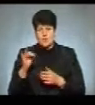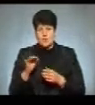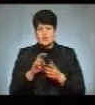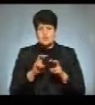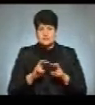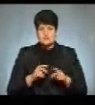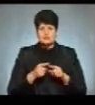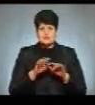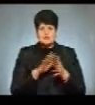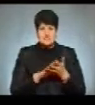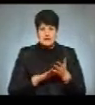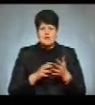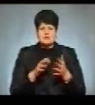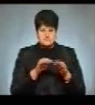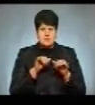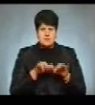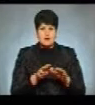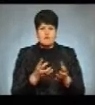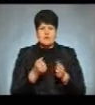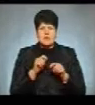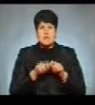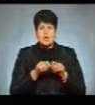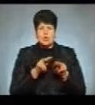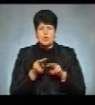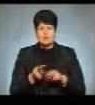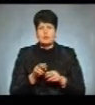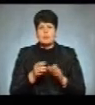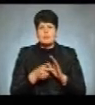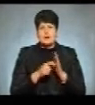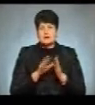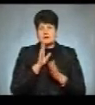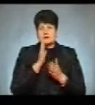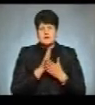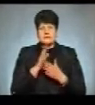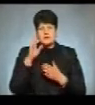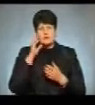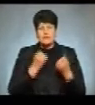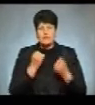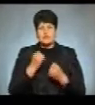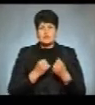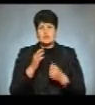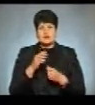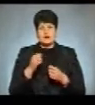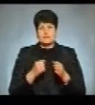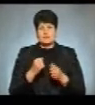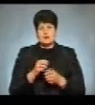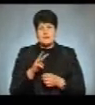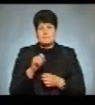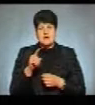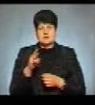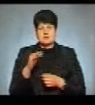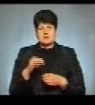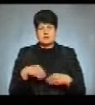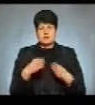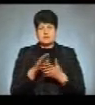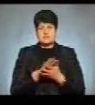щоб взяли цю справу на контроль. У палаті дівчини також її хлопець, водій автомобіля Мазди Омелян Вітровий. Ми подали